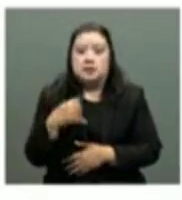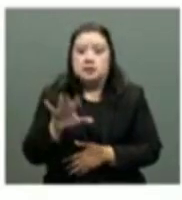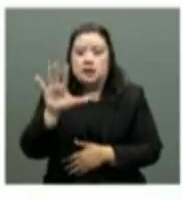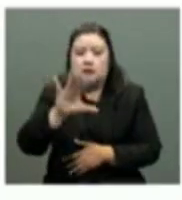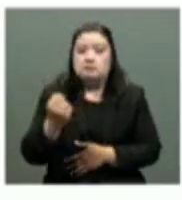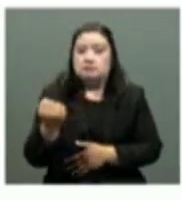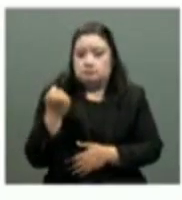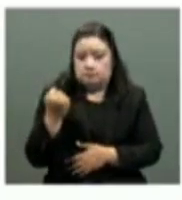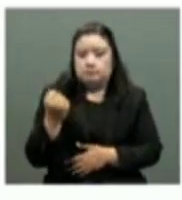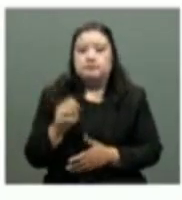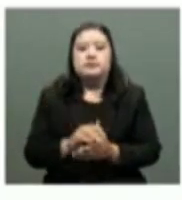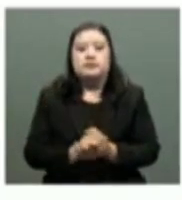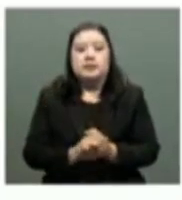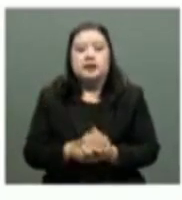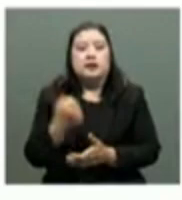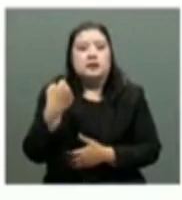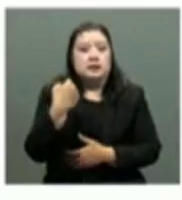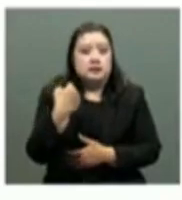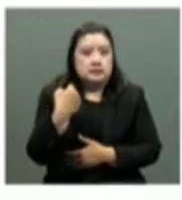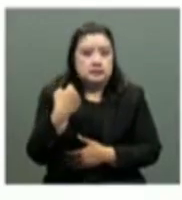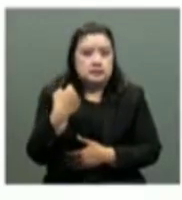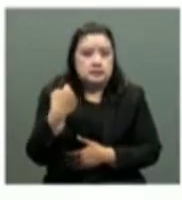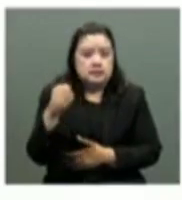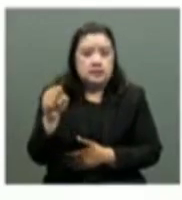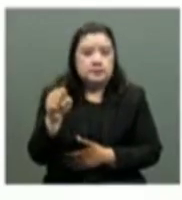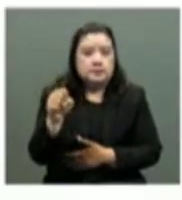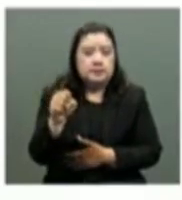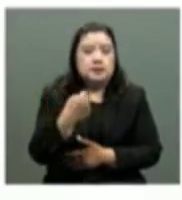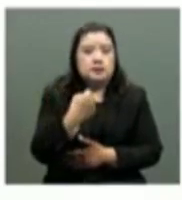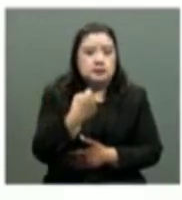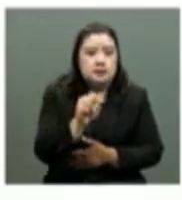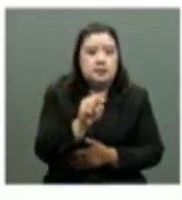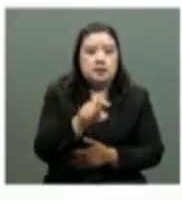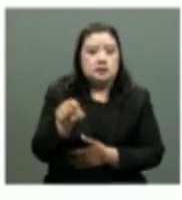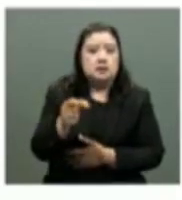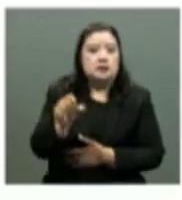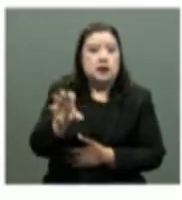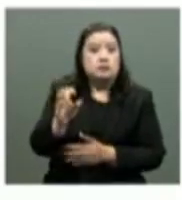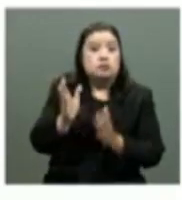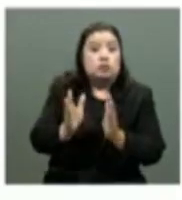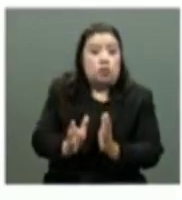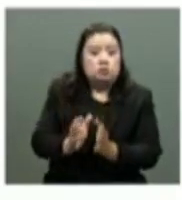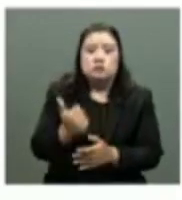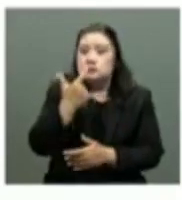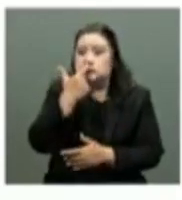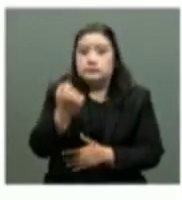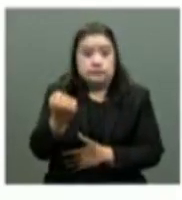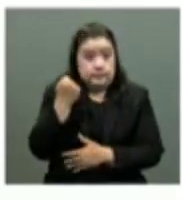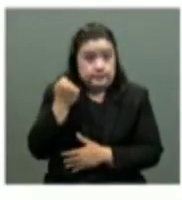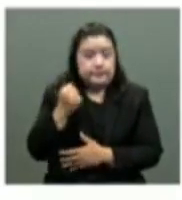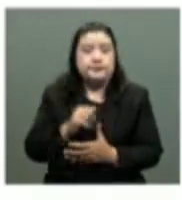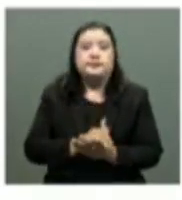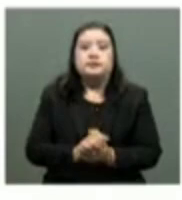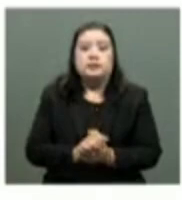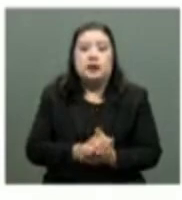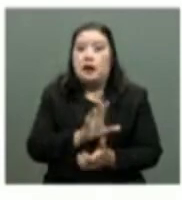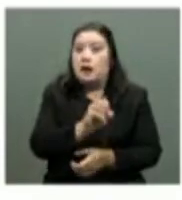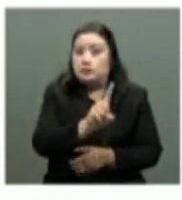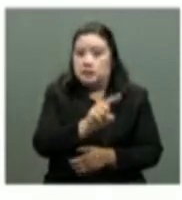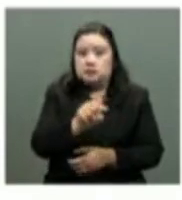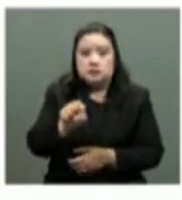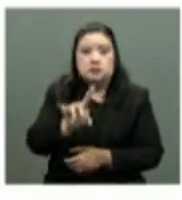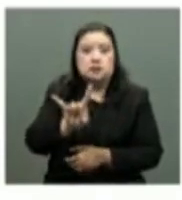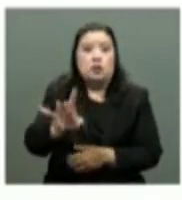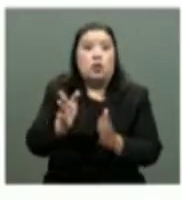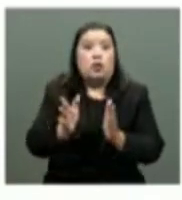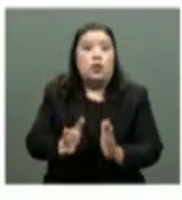งนะครับ10ถึง11ถึง50รายก็จะแดงเข้มขึ้น51ถึง100